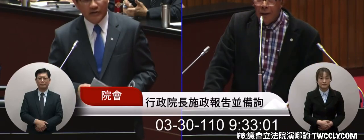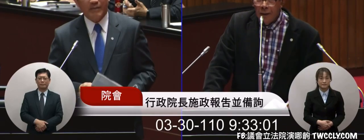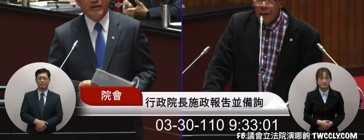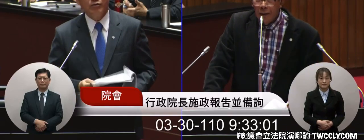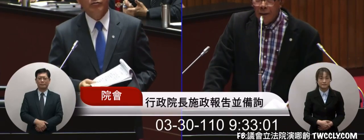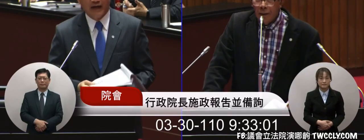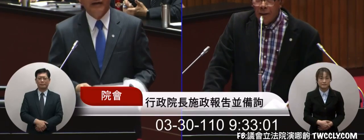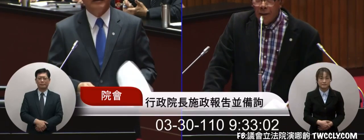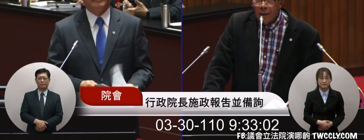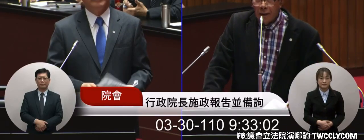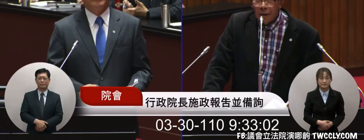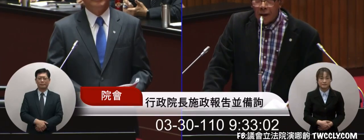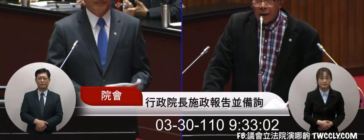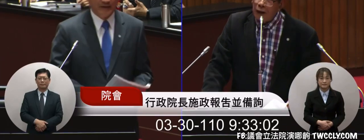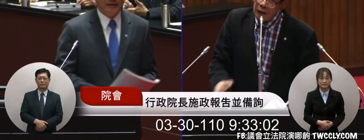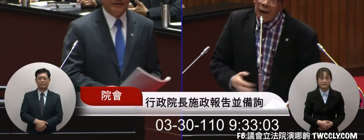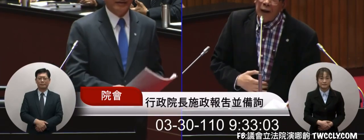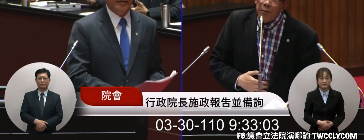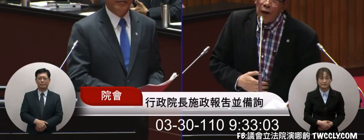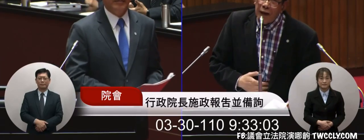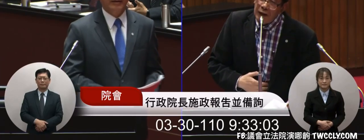好好好